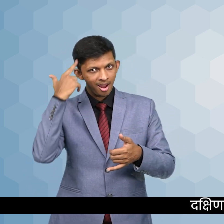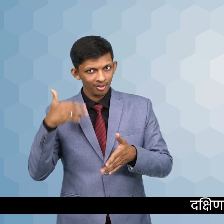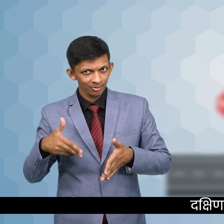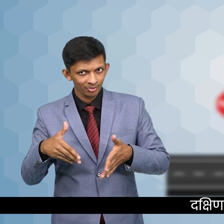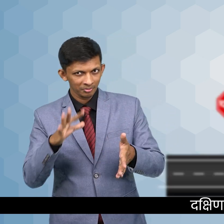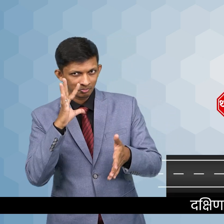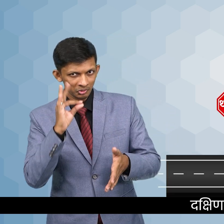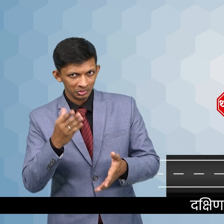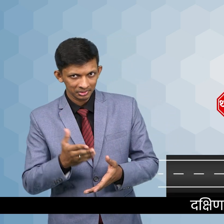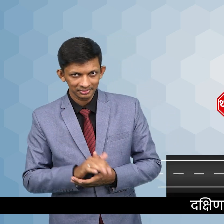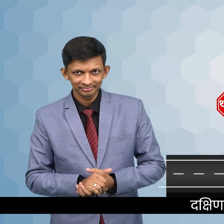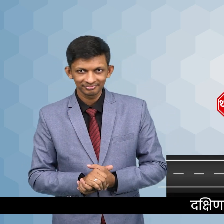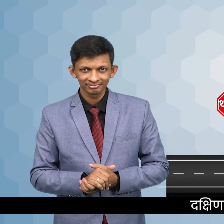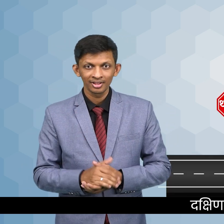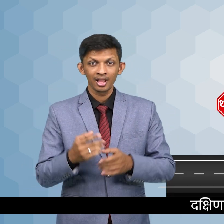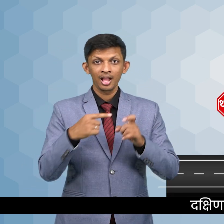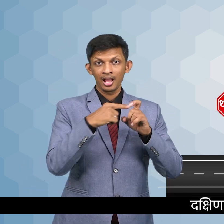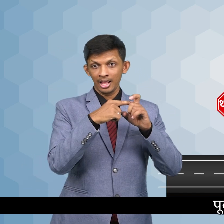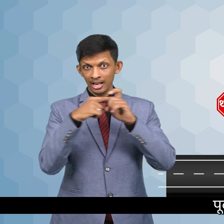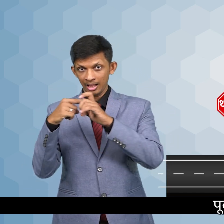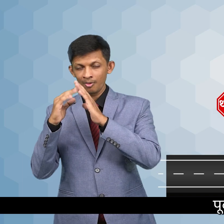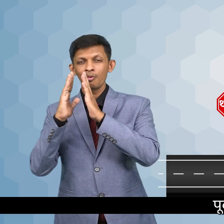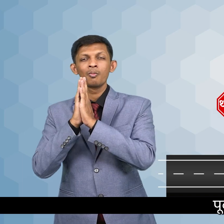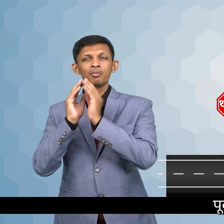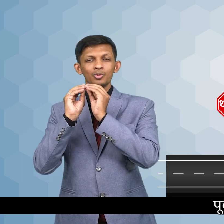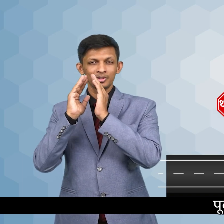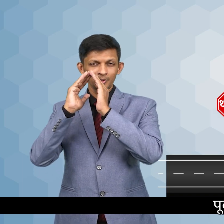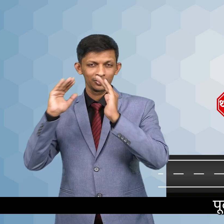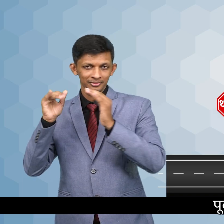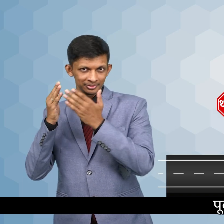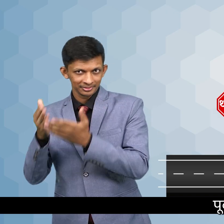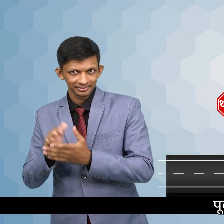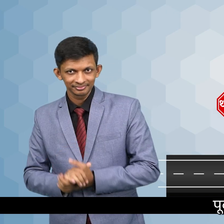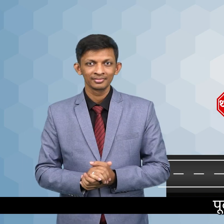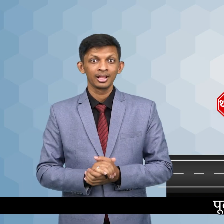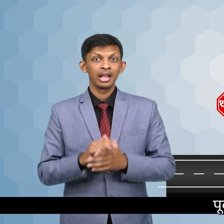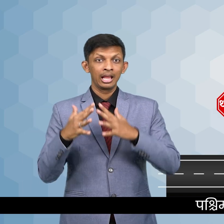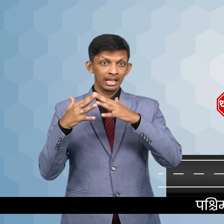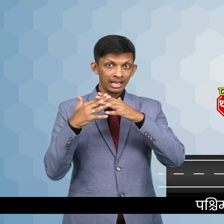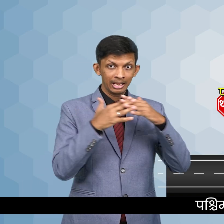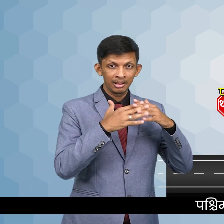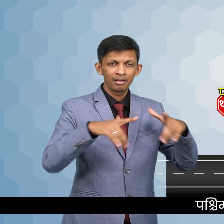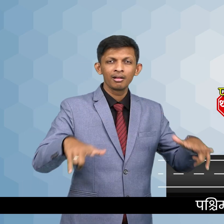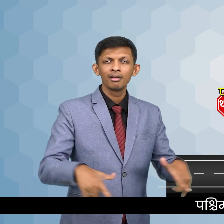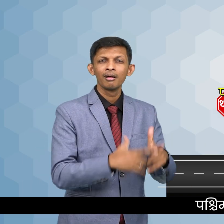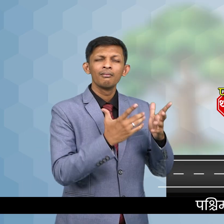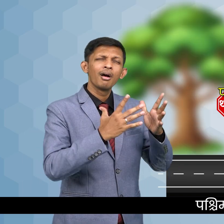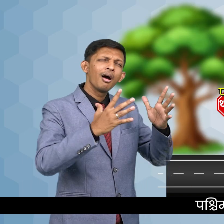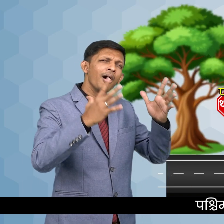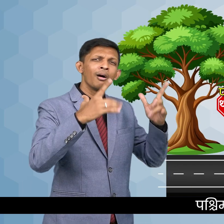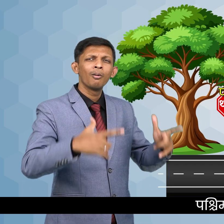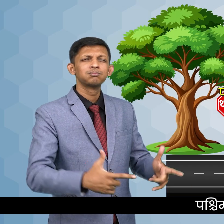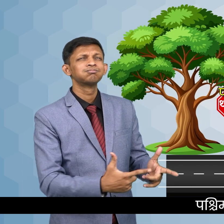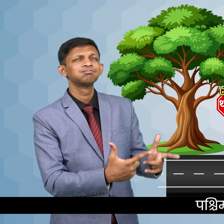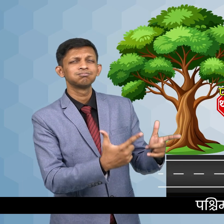दक्षिण मुख्य रस्ता, पूर्व मंदिर, पश्चिम